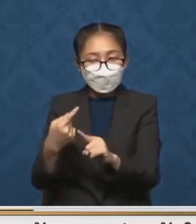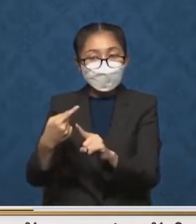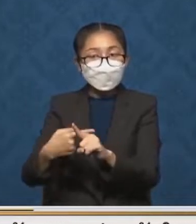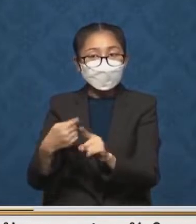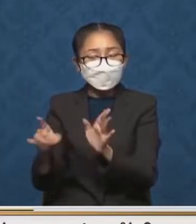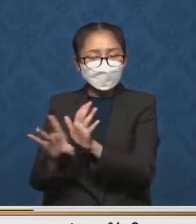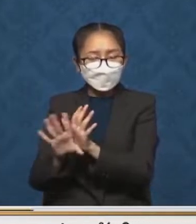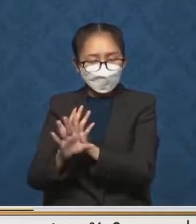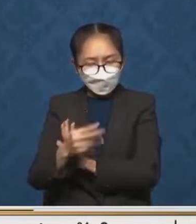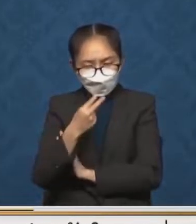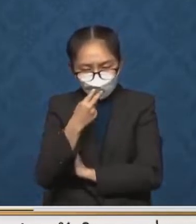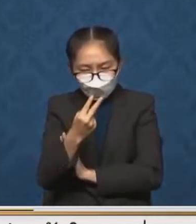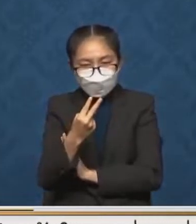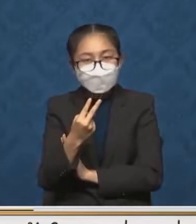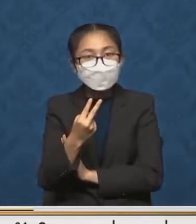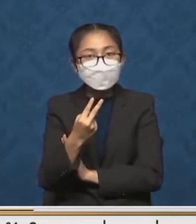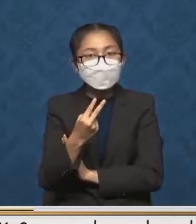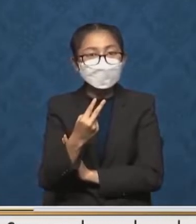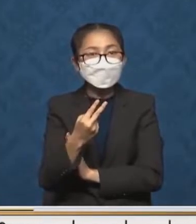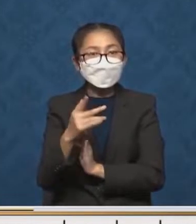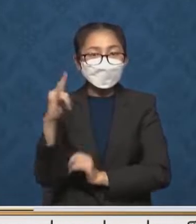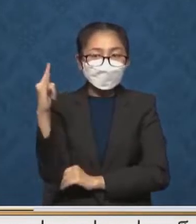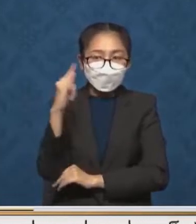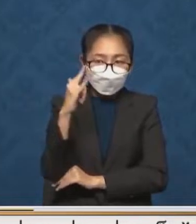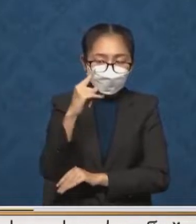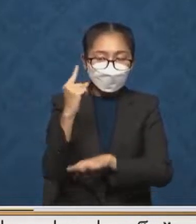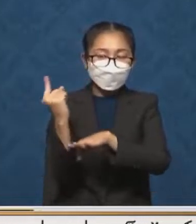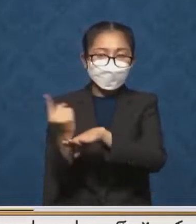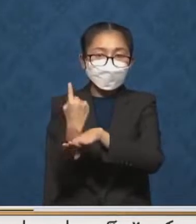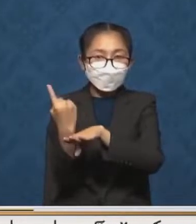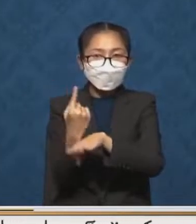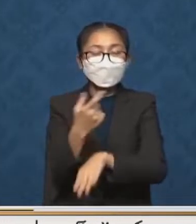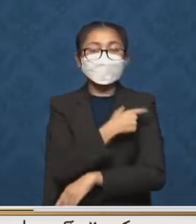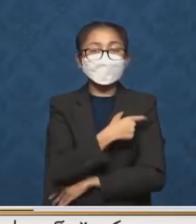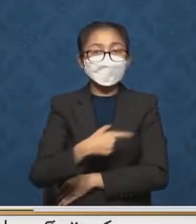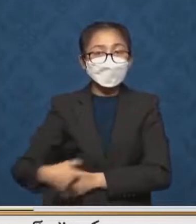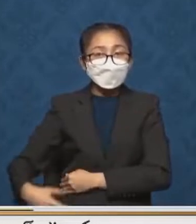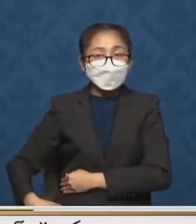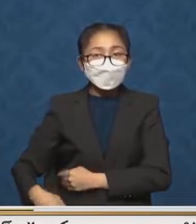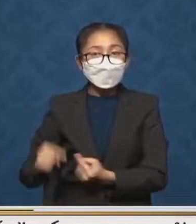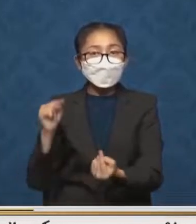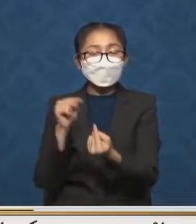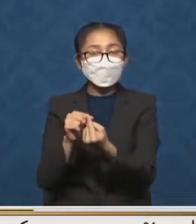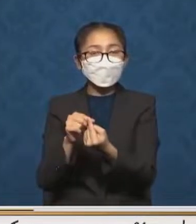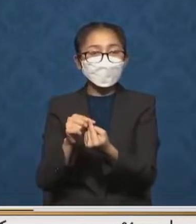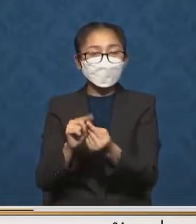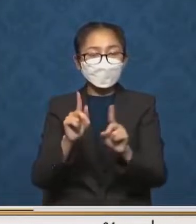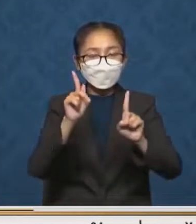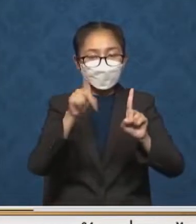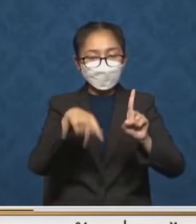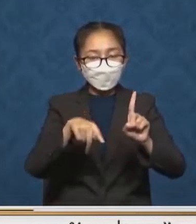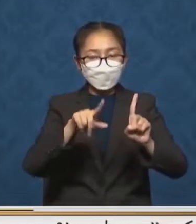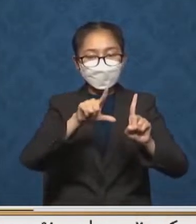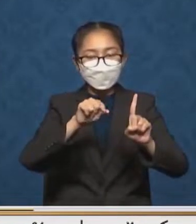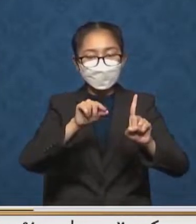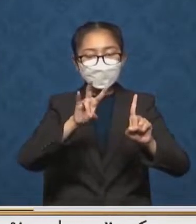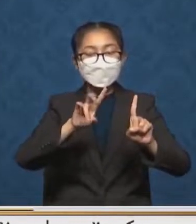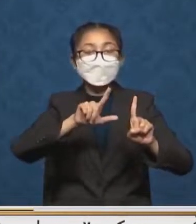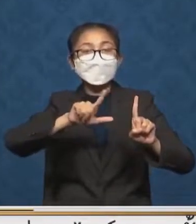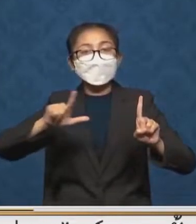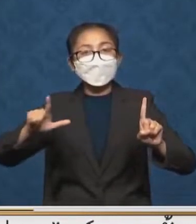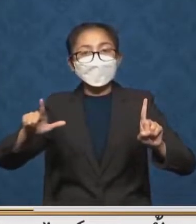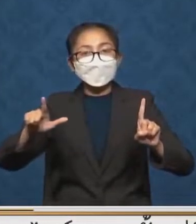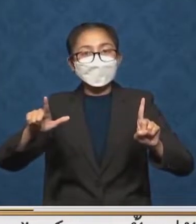ก็จะพบว่าถาใช้จ่ายเกี่วกับเครองบินและเฮลิคอปเตอร์พระที่นั่งก็จะอยู่ที่ราว 1,027 ลานบาท